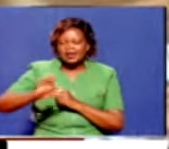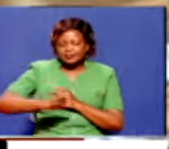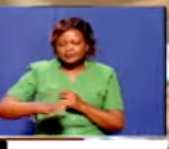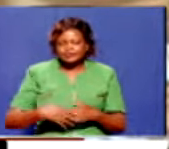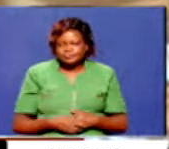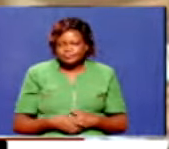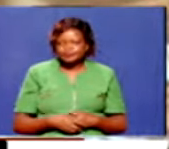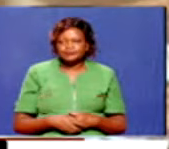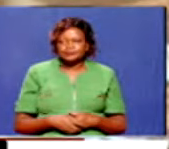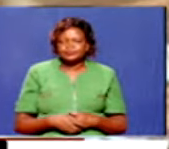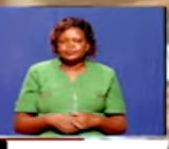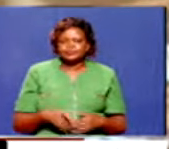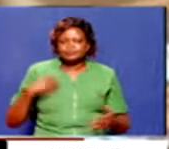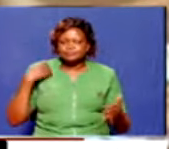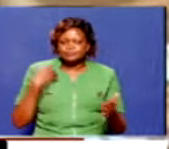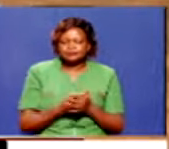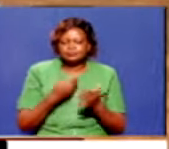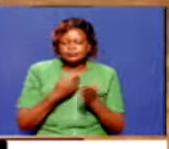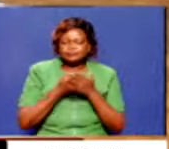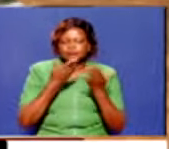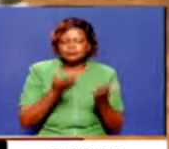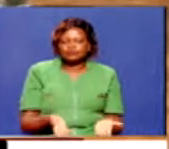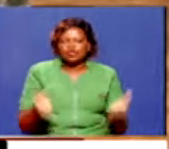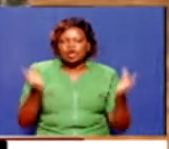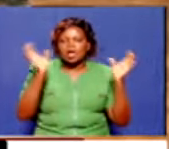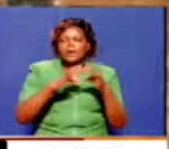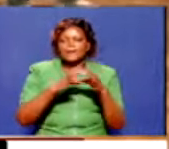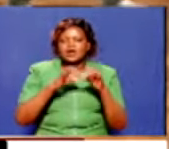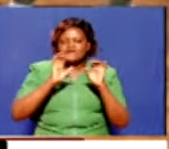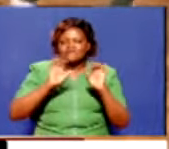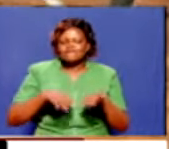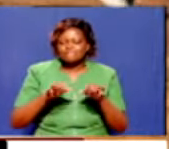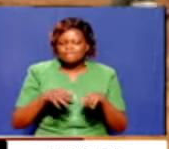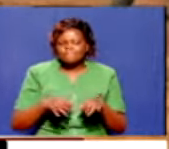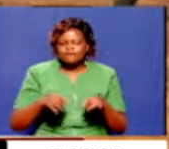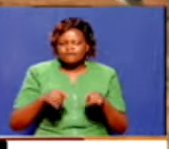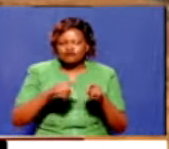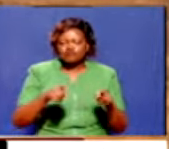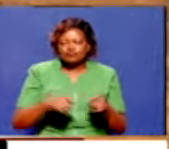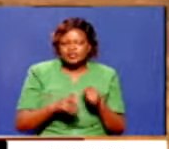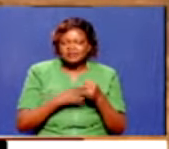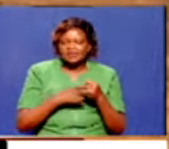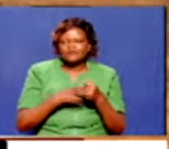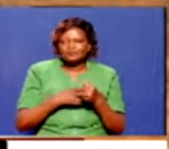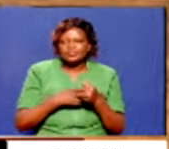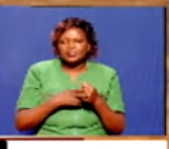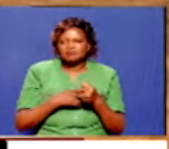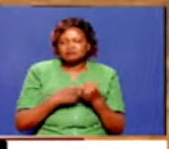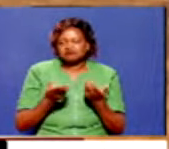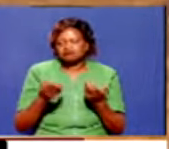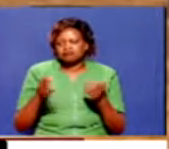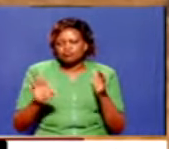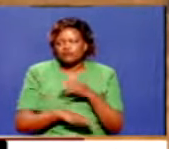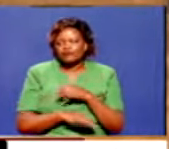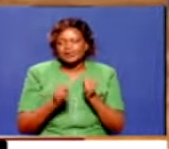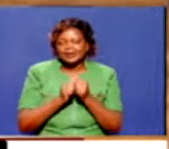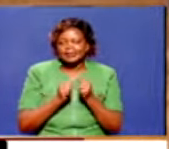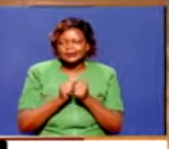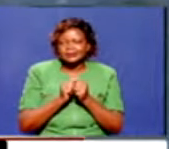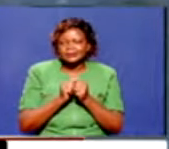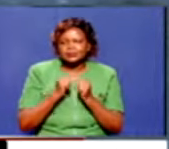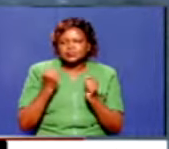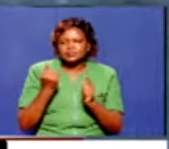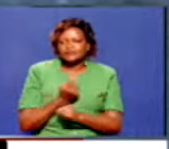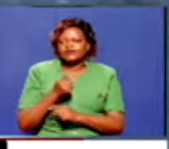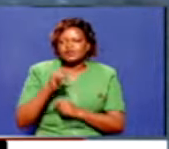Silali. Kufikia sasa, kampuni hiyo imechimba visima 7 kati ya 10 katika maeneo ya Paka na